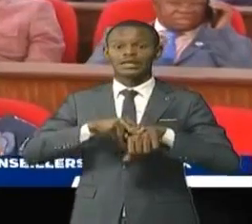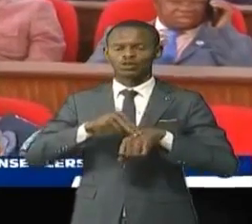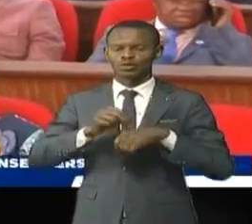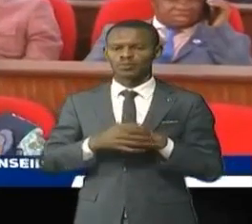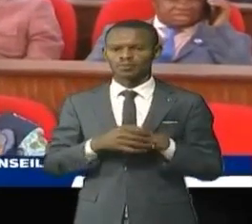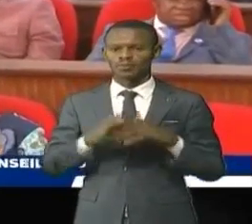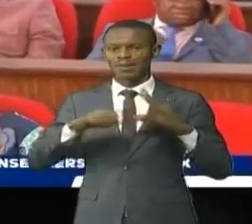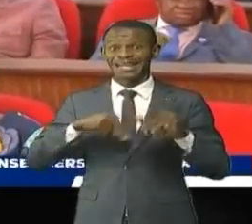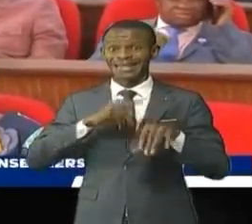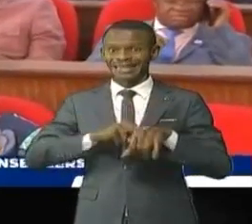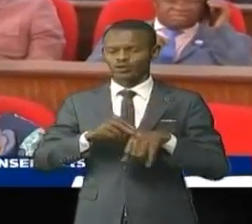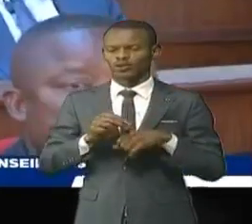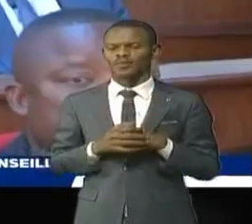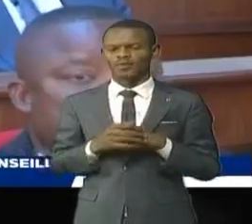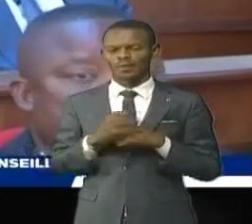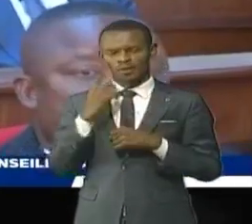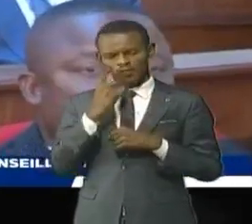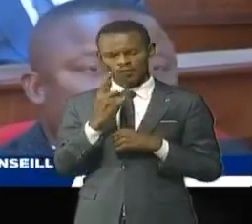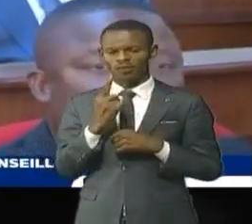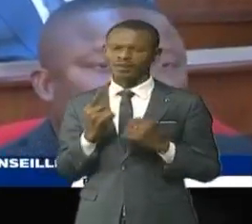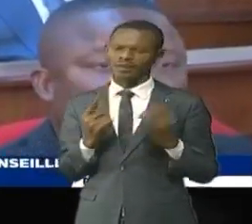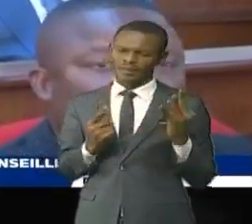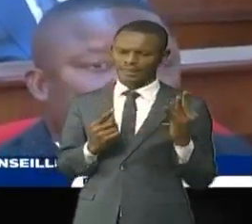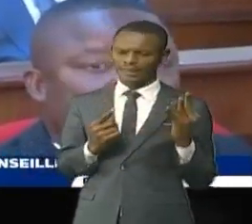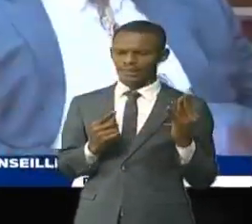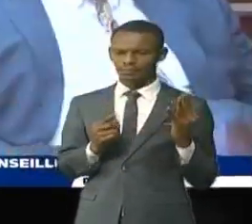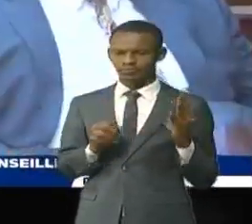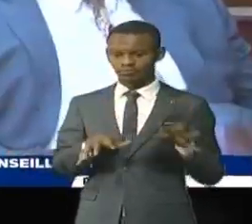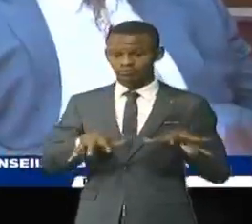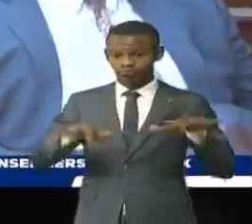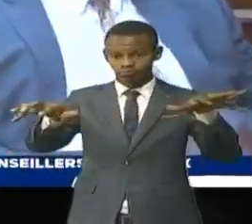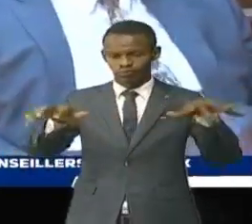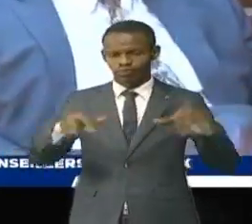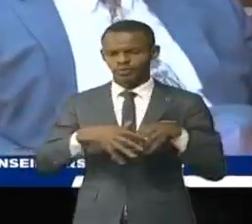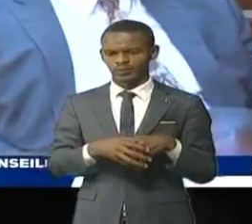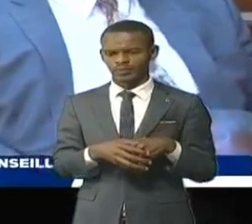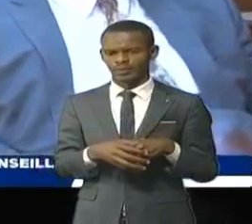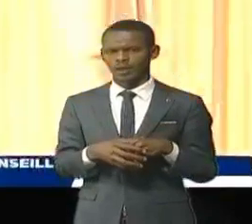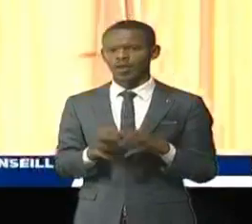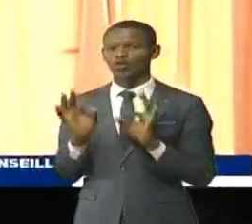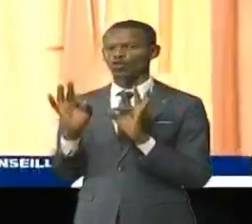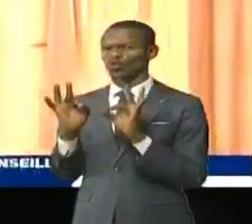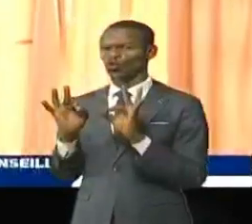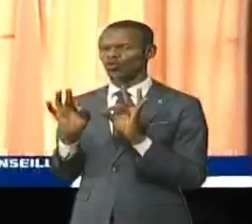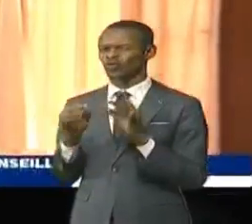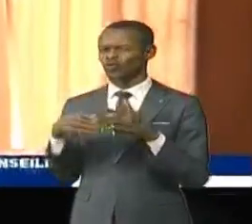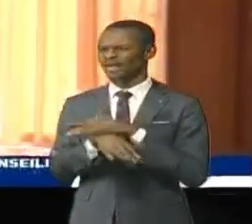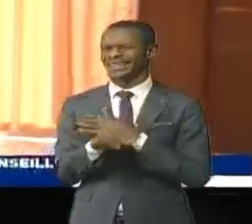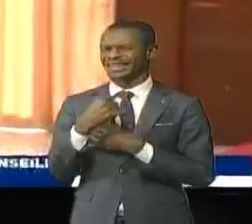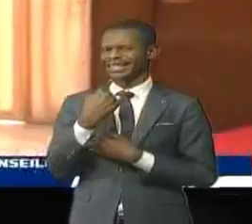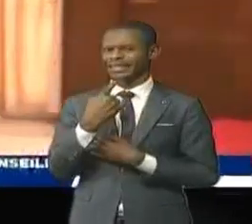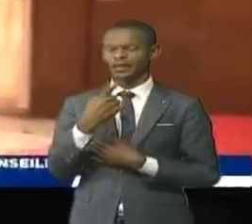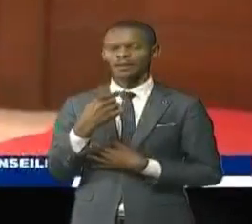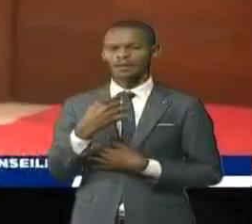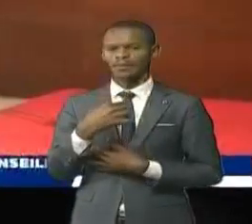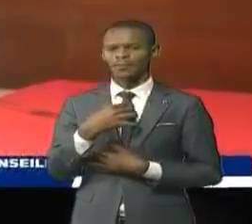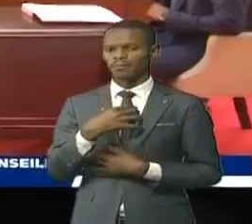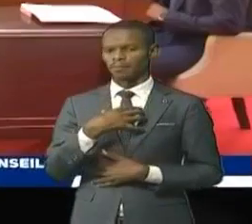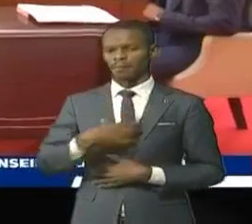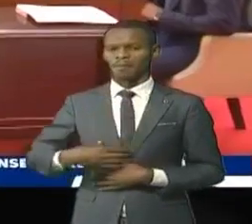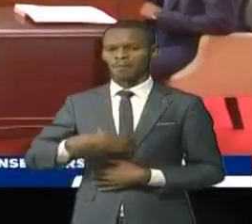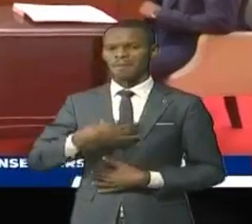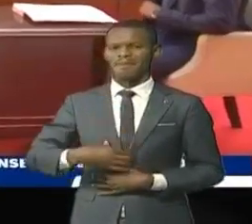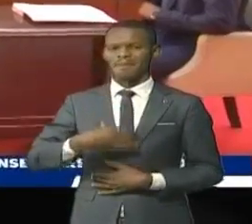de l'administration présidentielle. Parmi les entrants figure Maître Jacquemin Chabani, au cadre